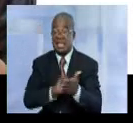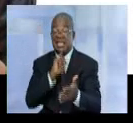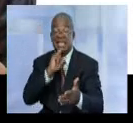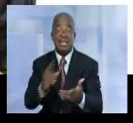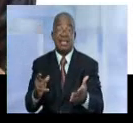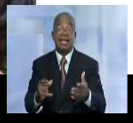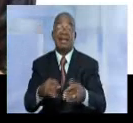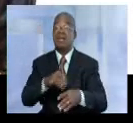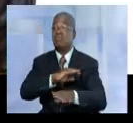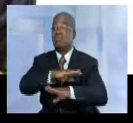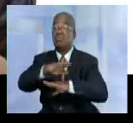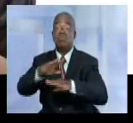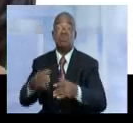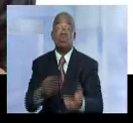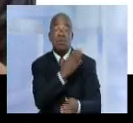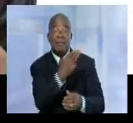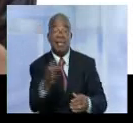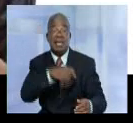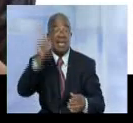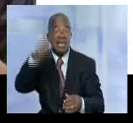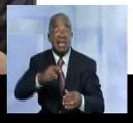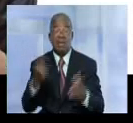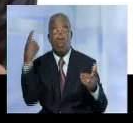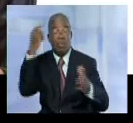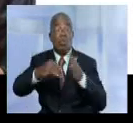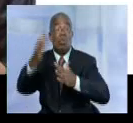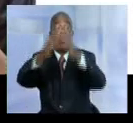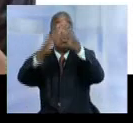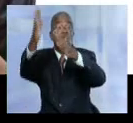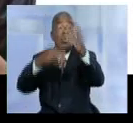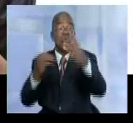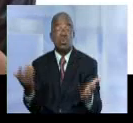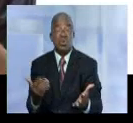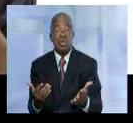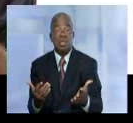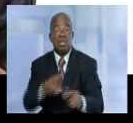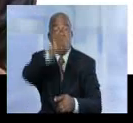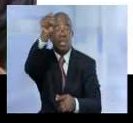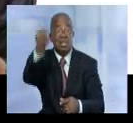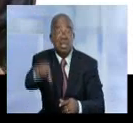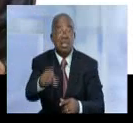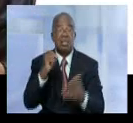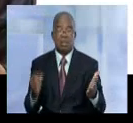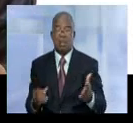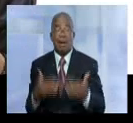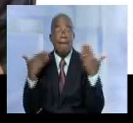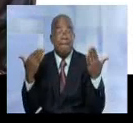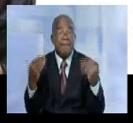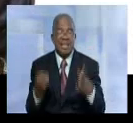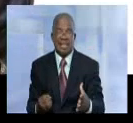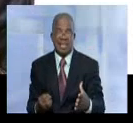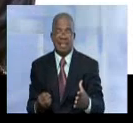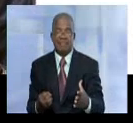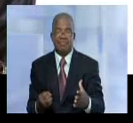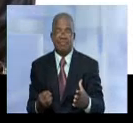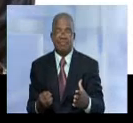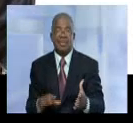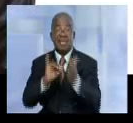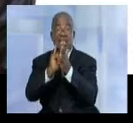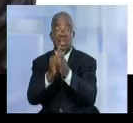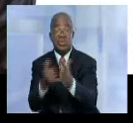aux normes qui existent? Troisième élément, c'est est-ce que l'entreprise qui est chargée de